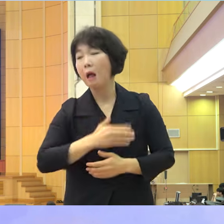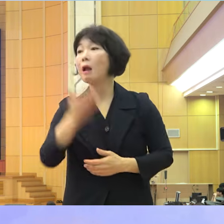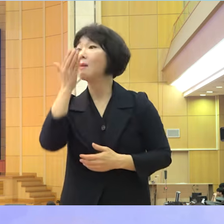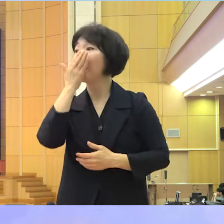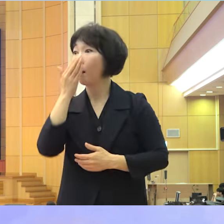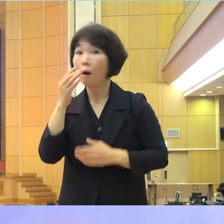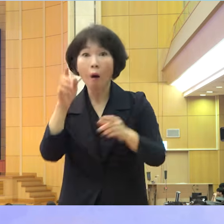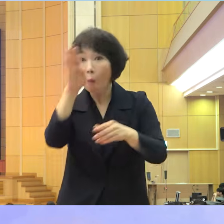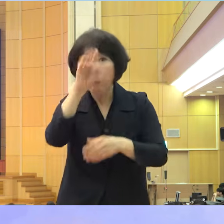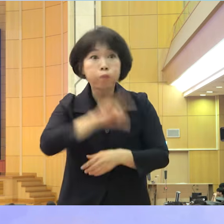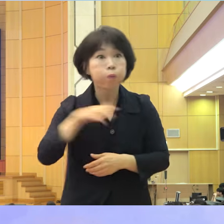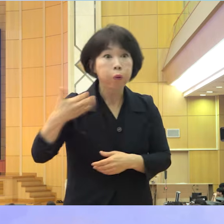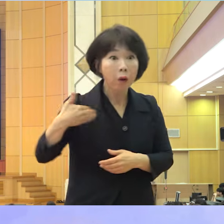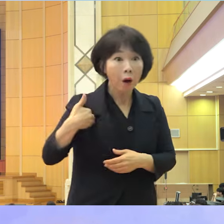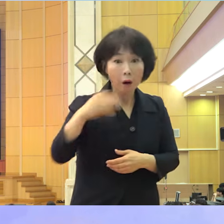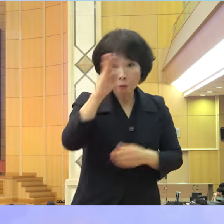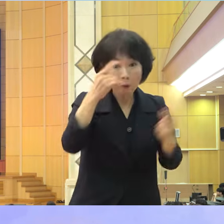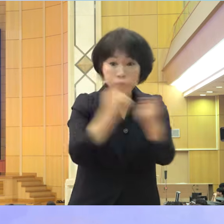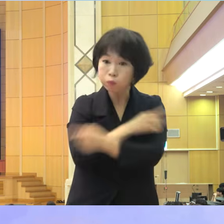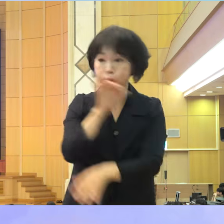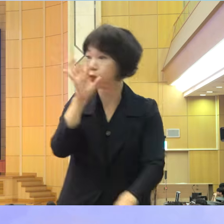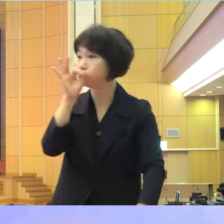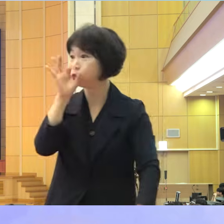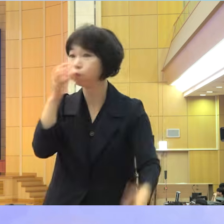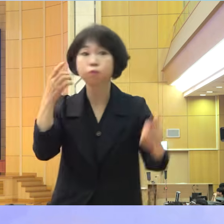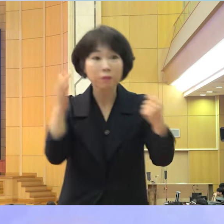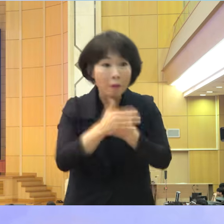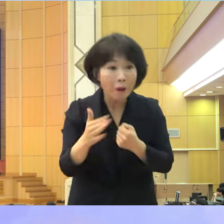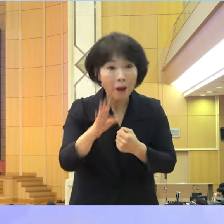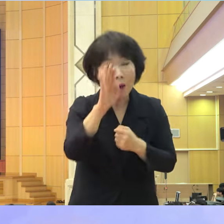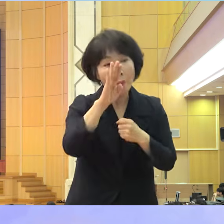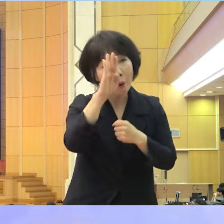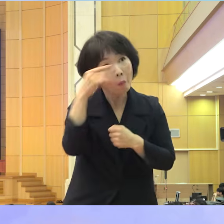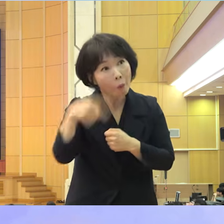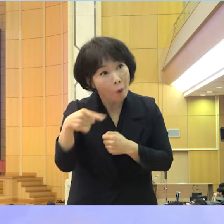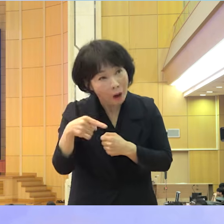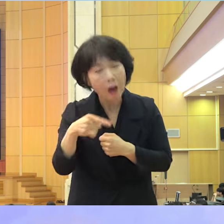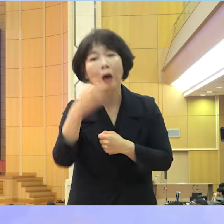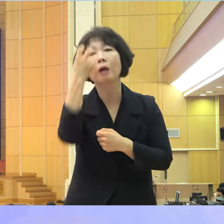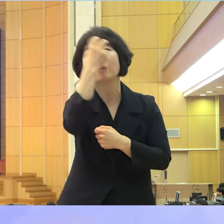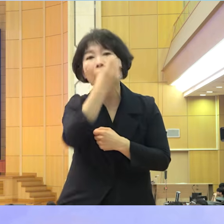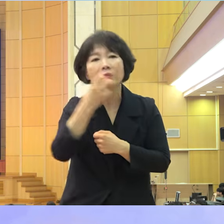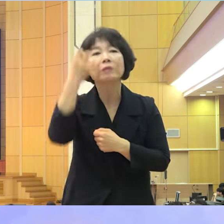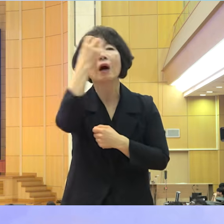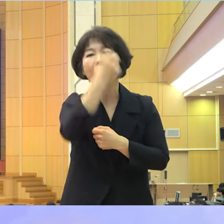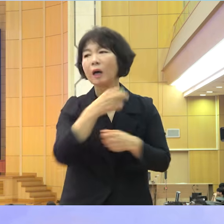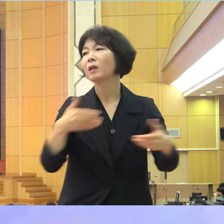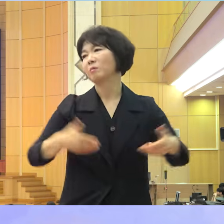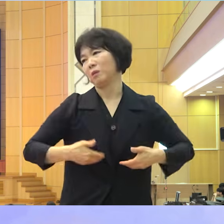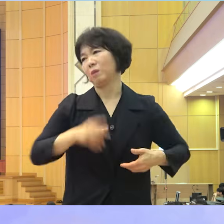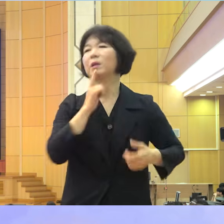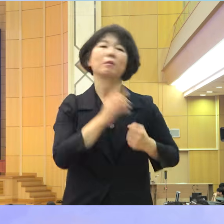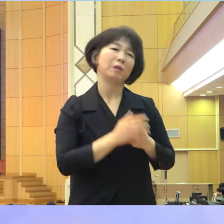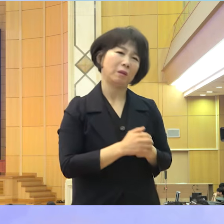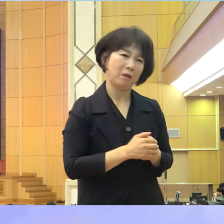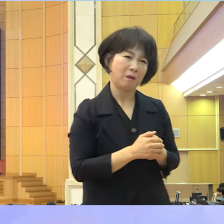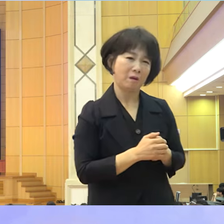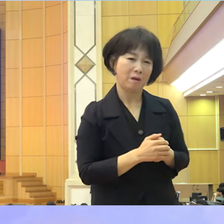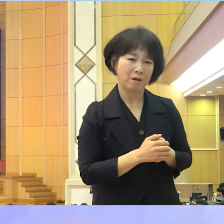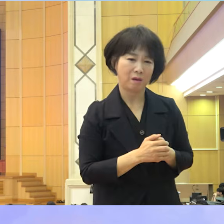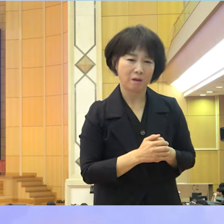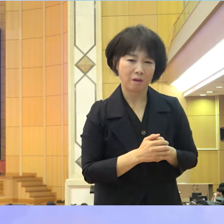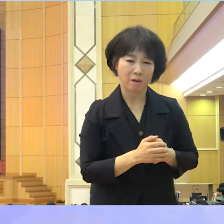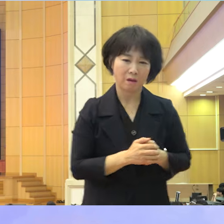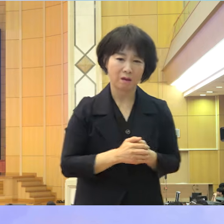병인지 알아야 그 다음에 어떻게 수술을 할 건지, 어떻게 약물 치료할 건지 알아야 할 거 아니에요.